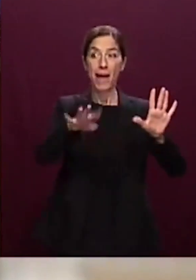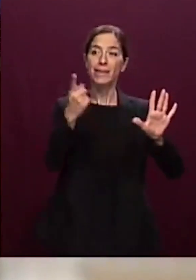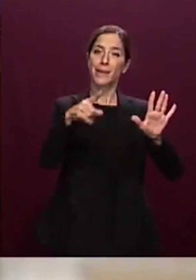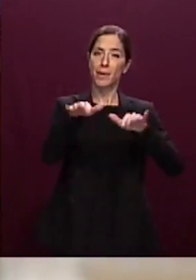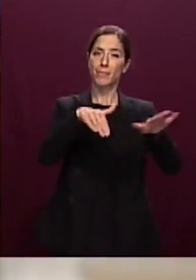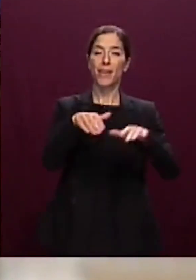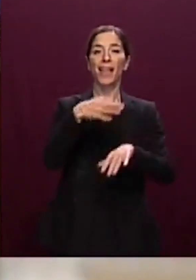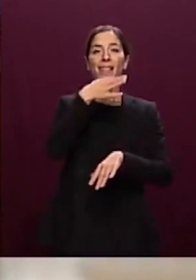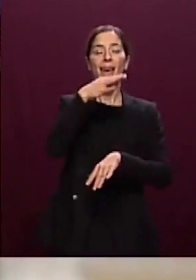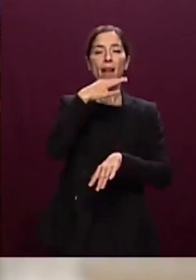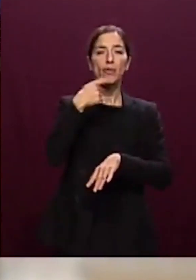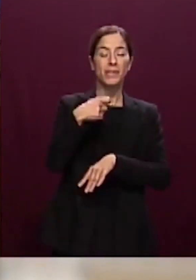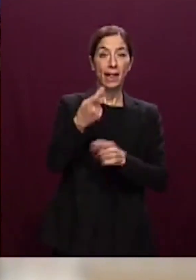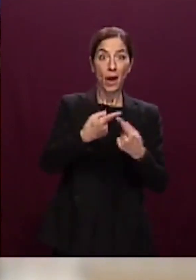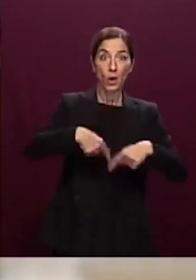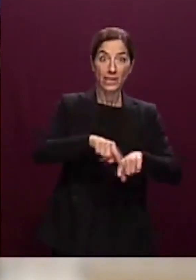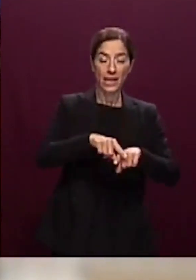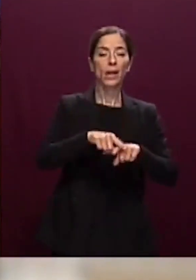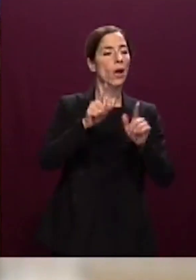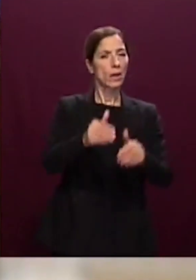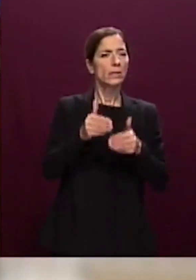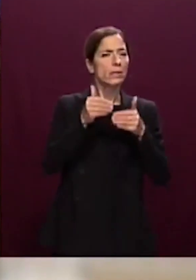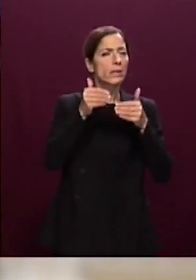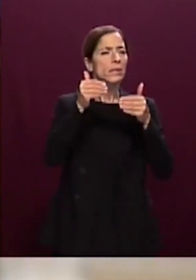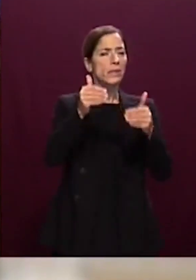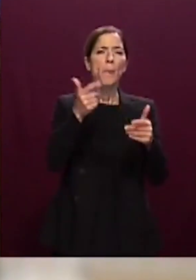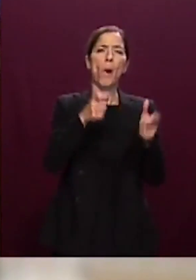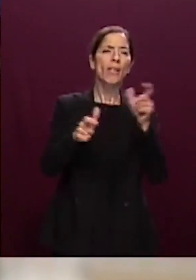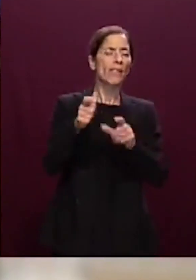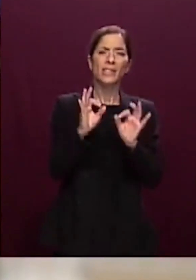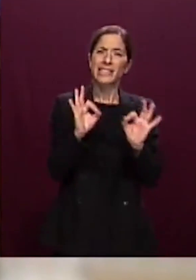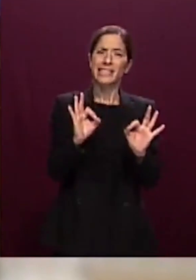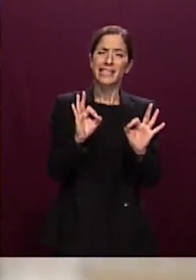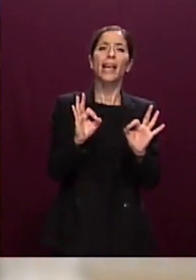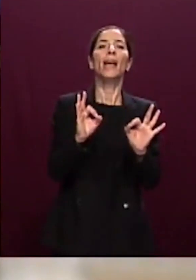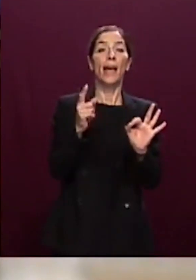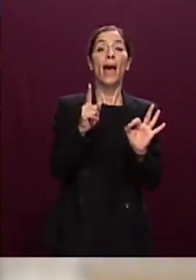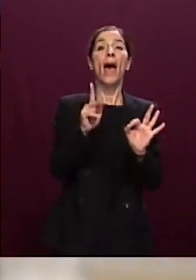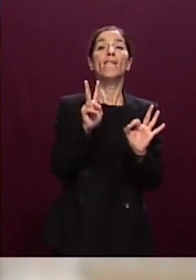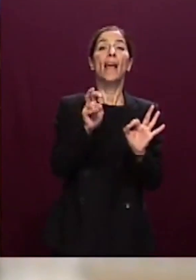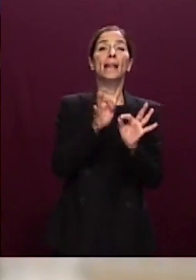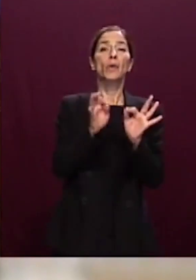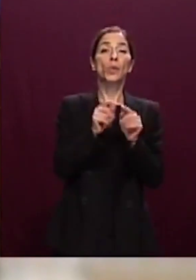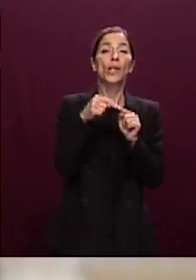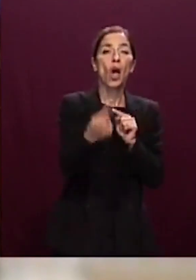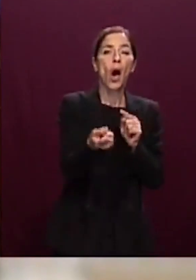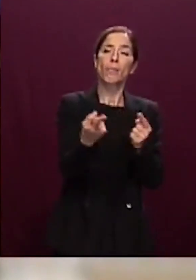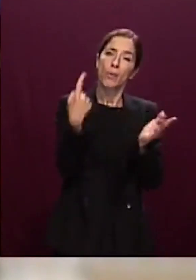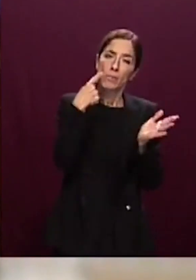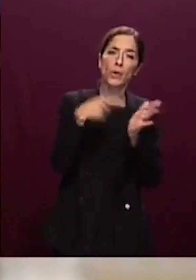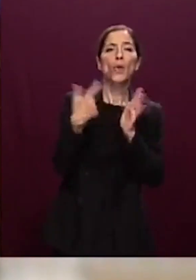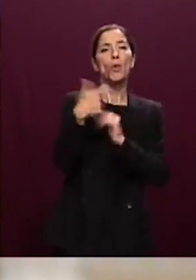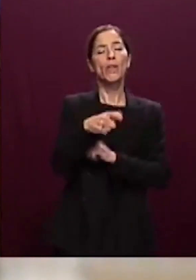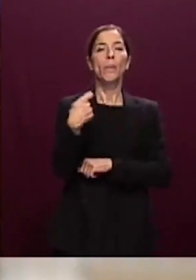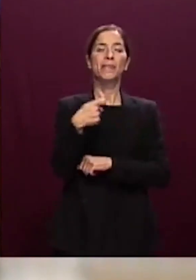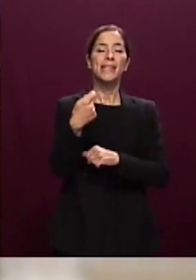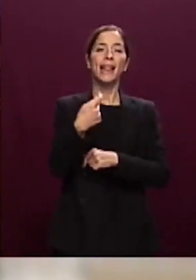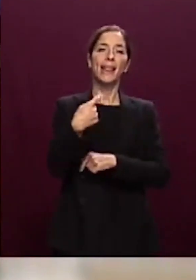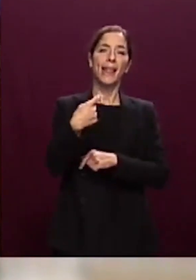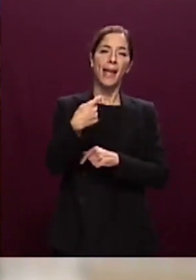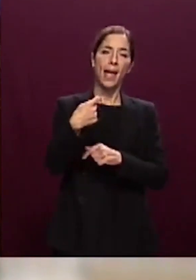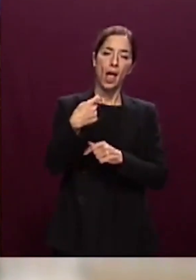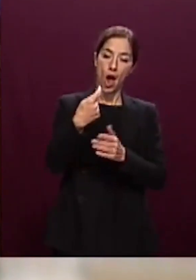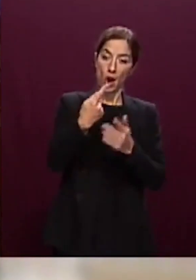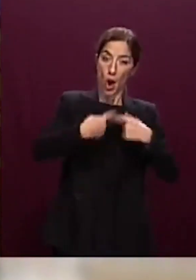rinviata senza una motivazione di 20 minuti perché il presidente del consiglio non è in aula io non lo ricordo Grazie grazietti Sicuramente